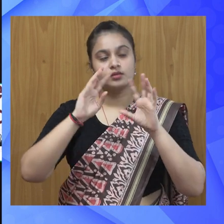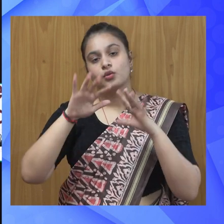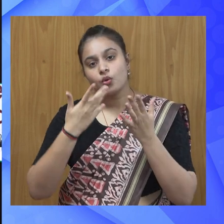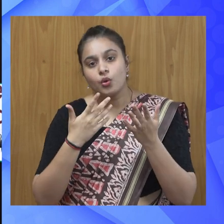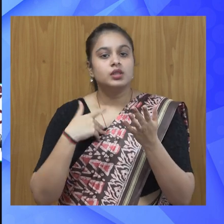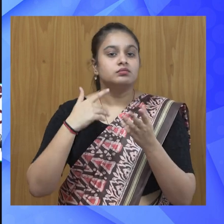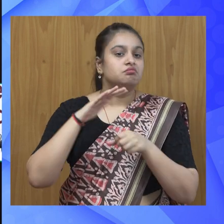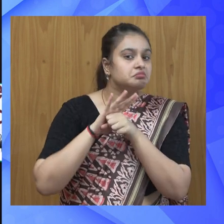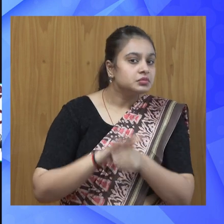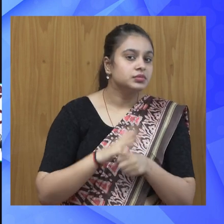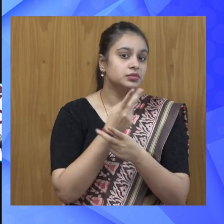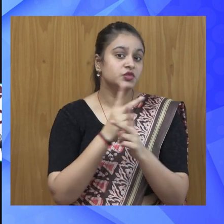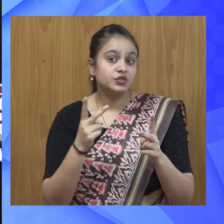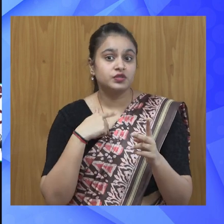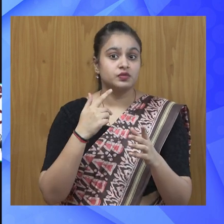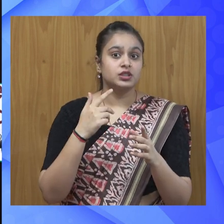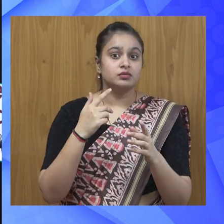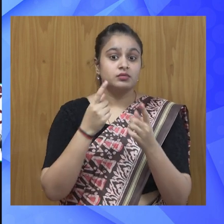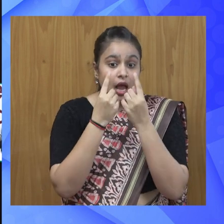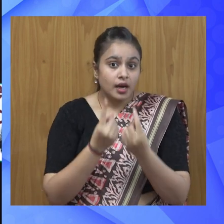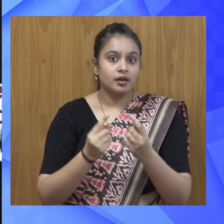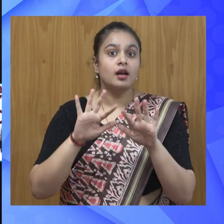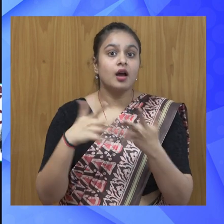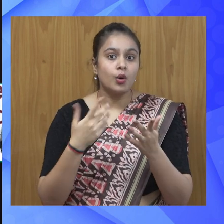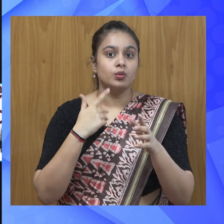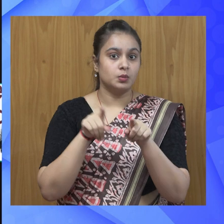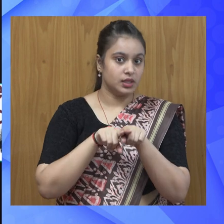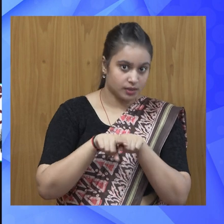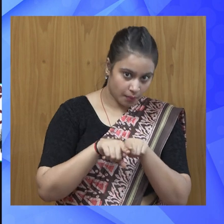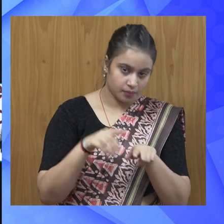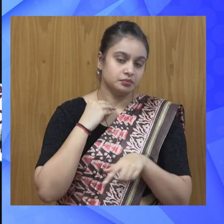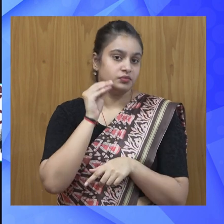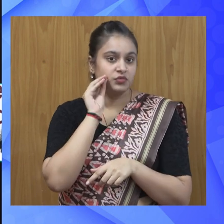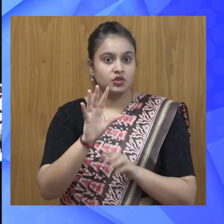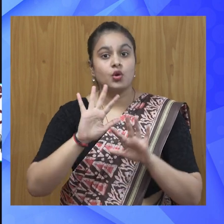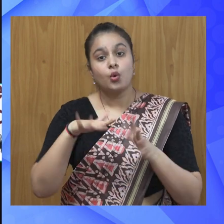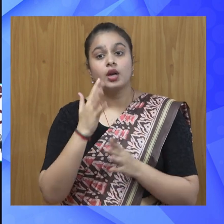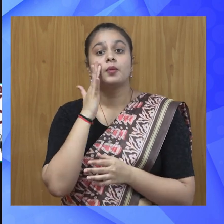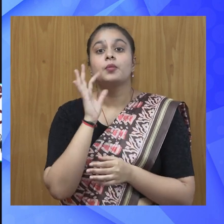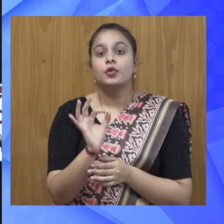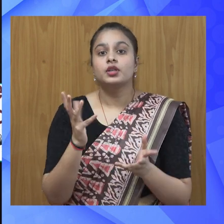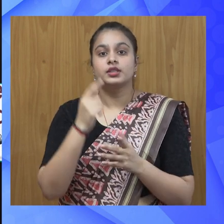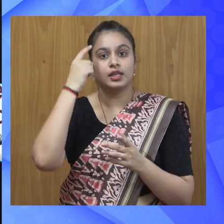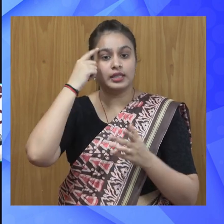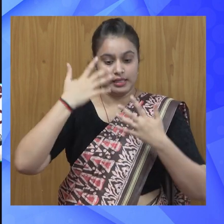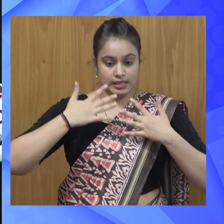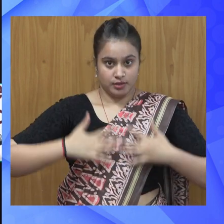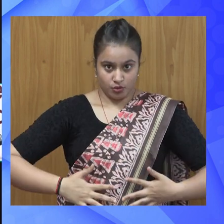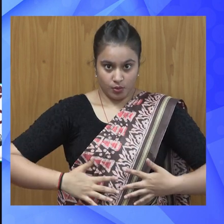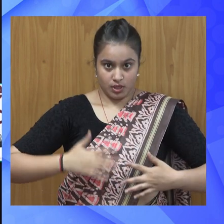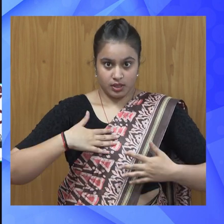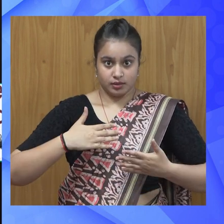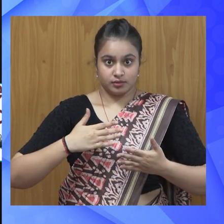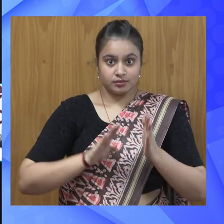समझें, उसके संकेत और लक्षण क्या हैं, कुछ उदाहरण भी देंगे और और जो इम्पोर्टेंट है मानसिक स्वास्थ्य को कैसे